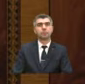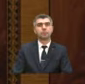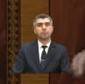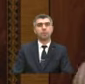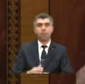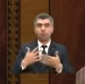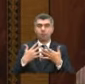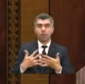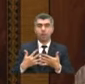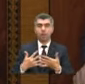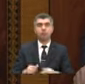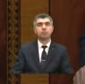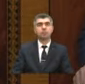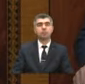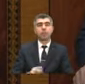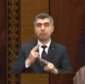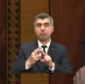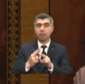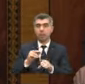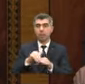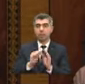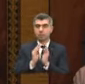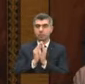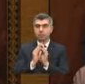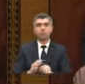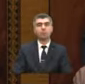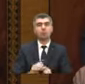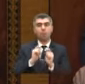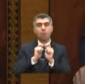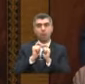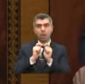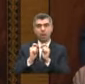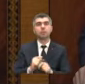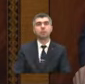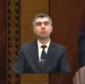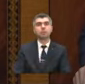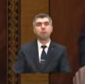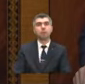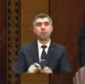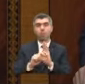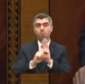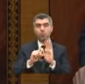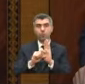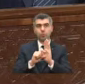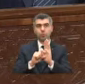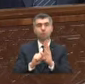أن أتناول الكلمة باسم فريق العدالة والتنمية لمناقشة موضوع ذي أهمية